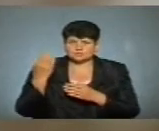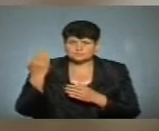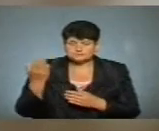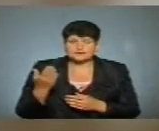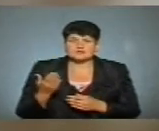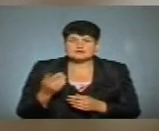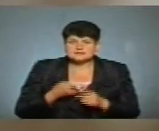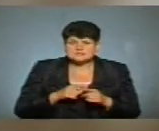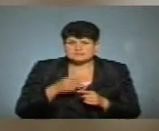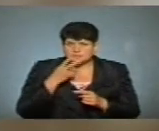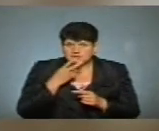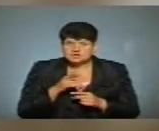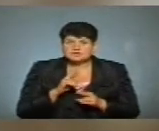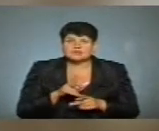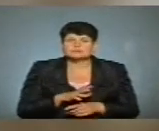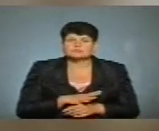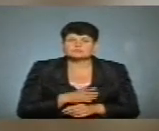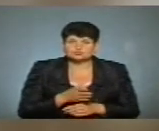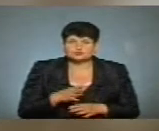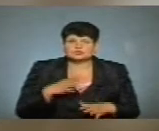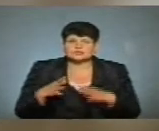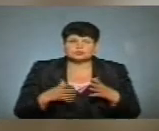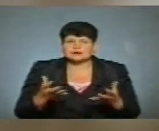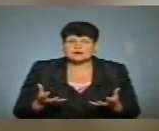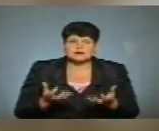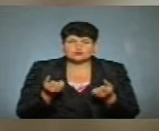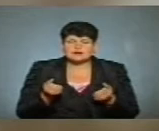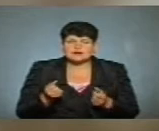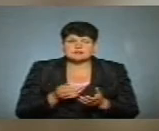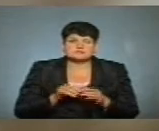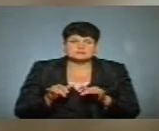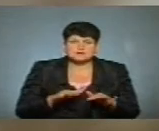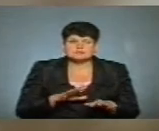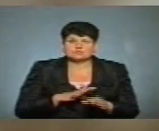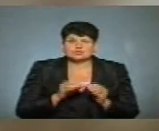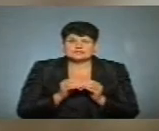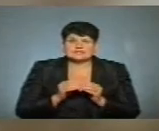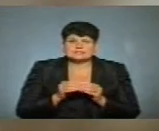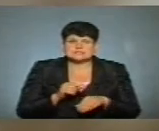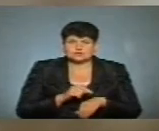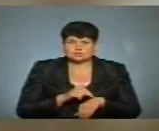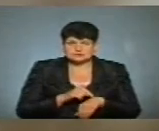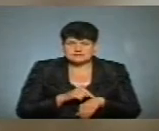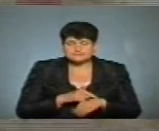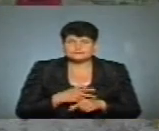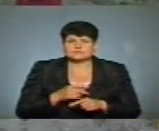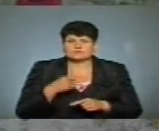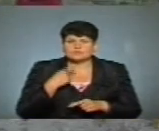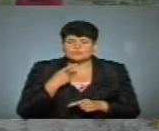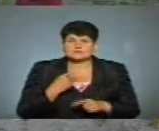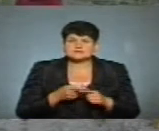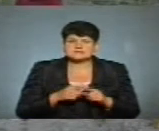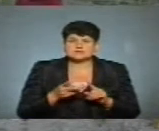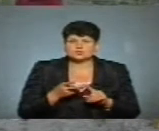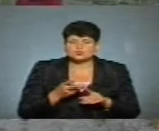бачите, як це відбувалося. Тренувальна рятувальна операція тривала 10 годин, каже Ірина Крупа. За її словами, це